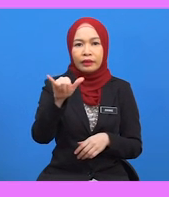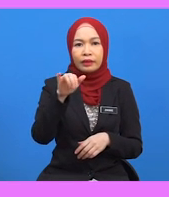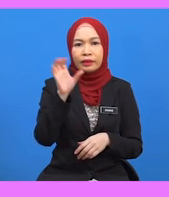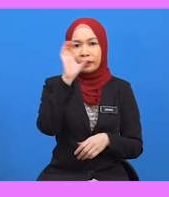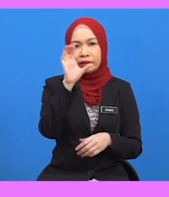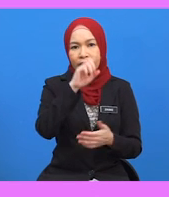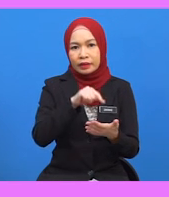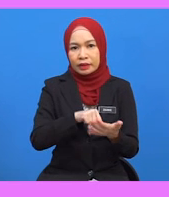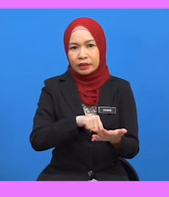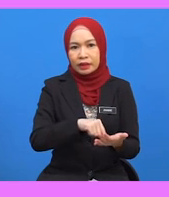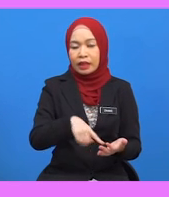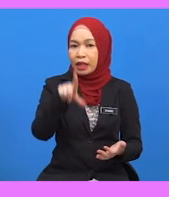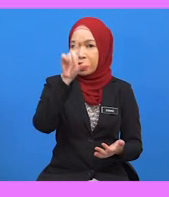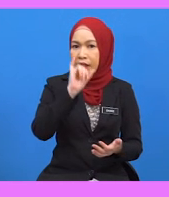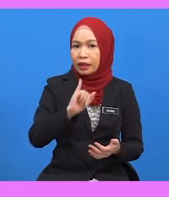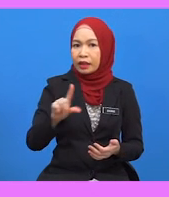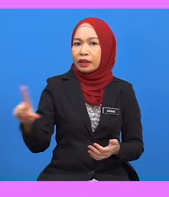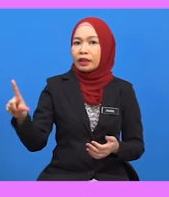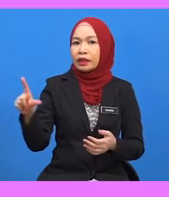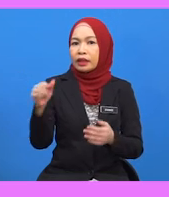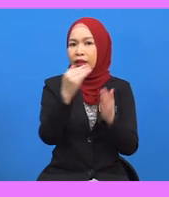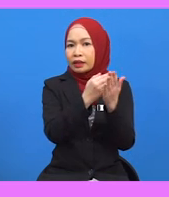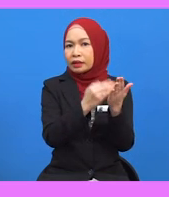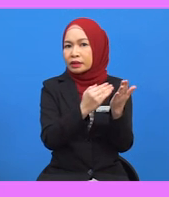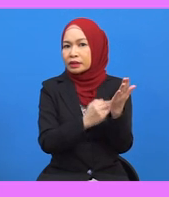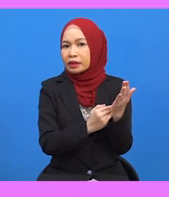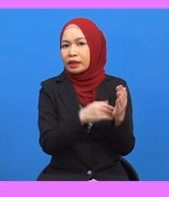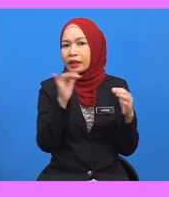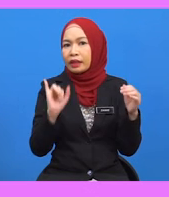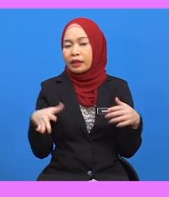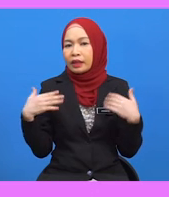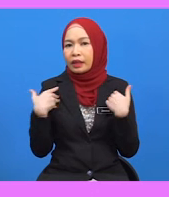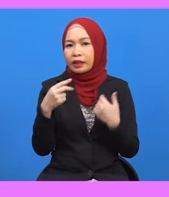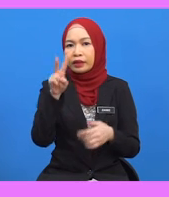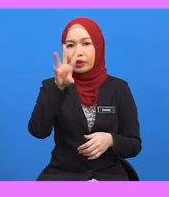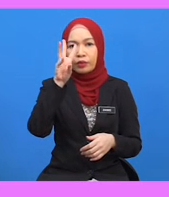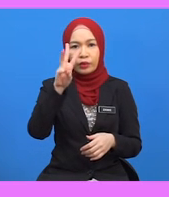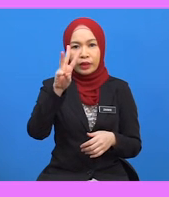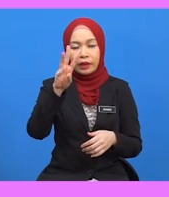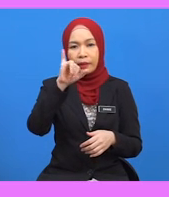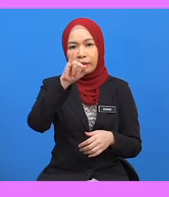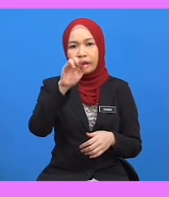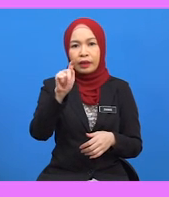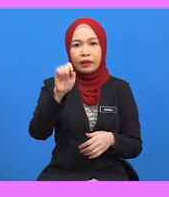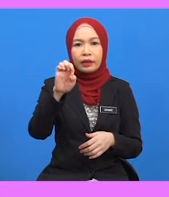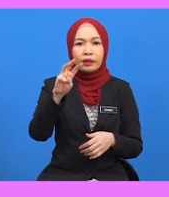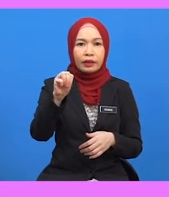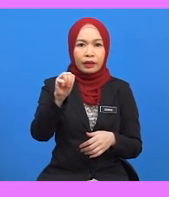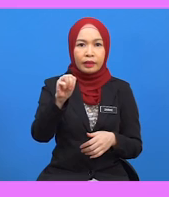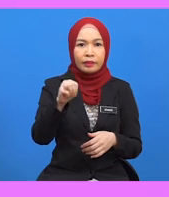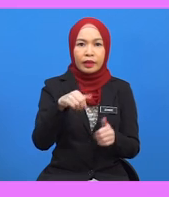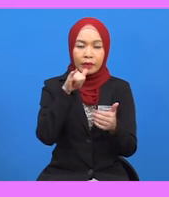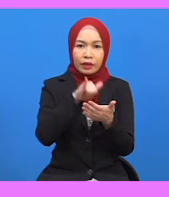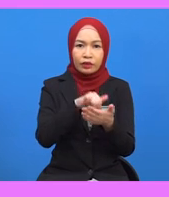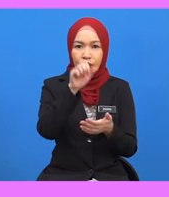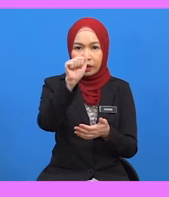L ialah senarai yang mengandungi 26 item, iaitu A hingga